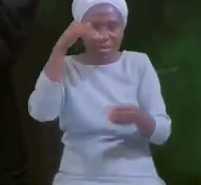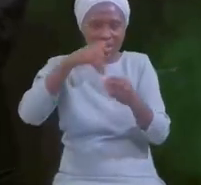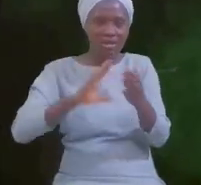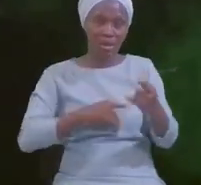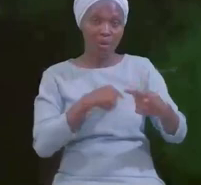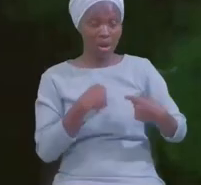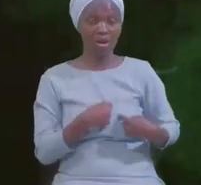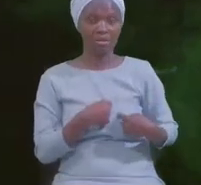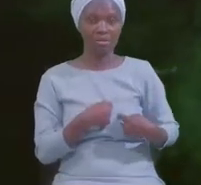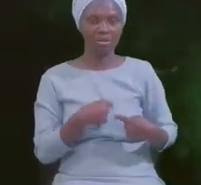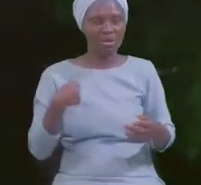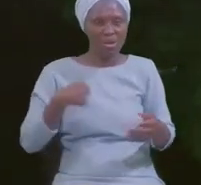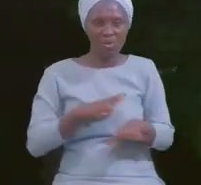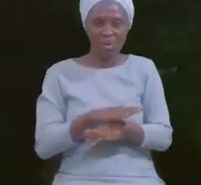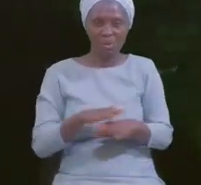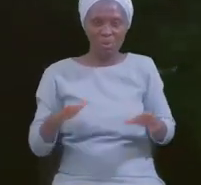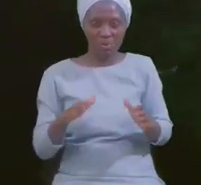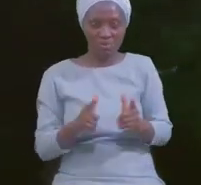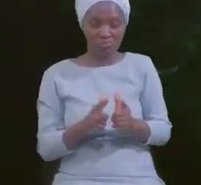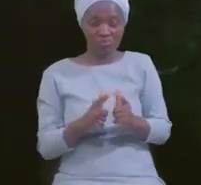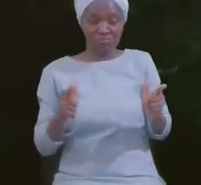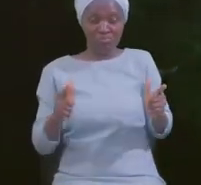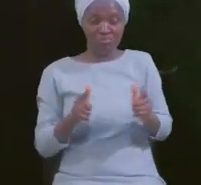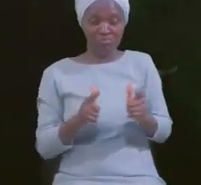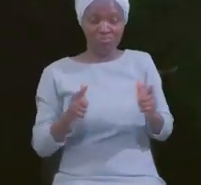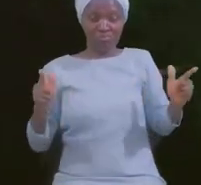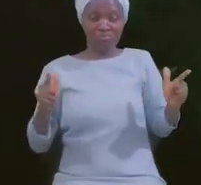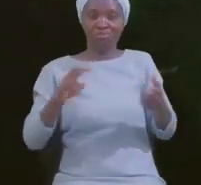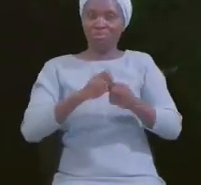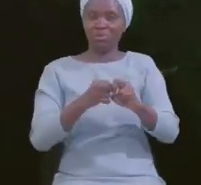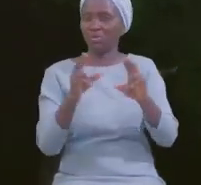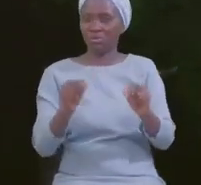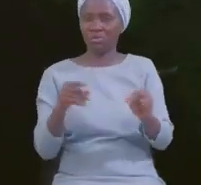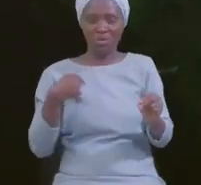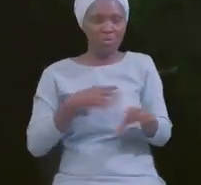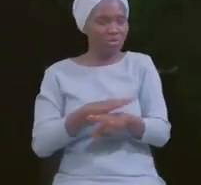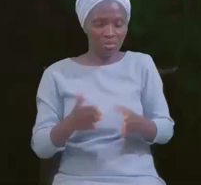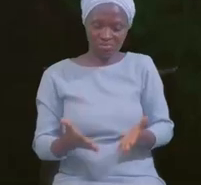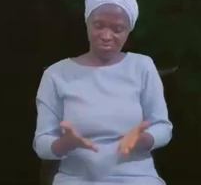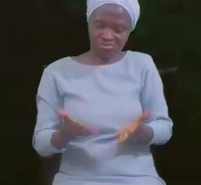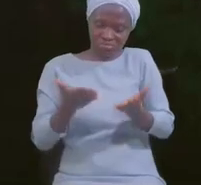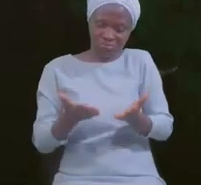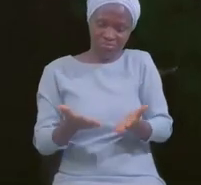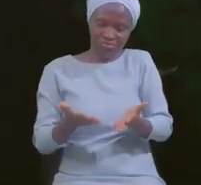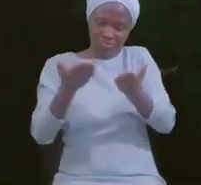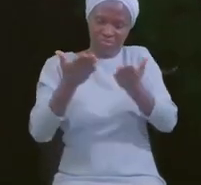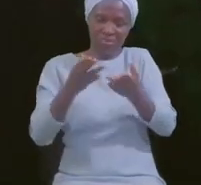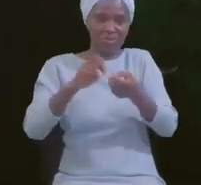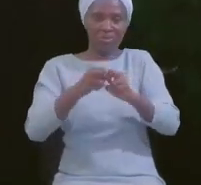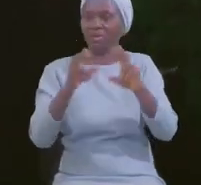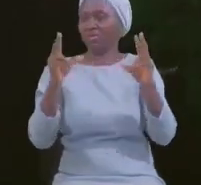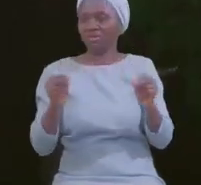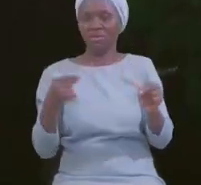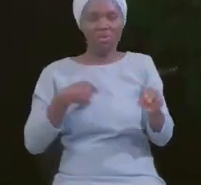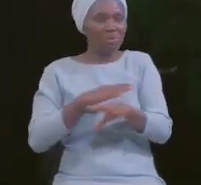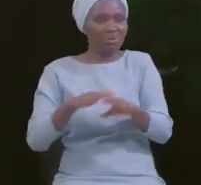pensées, nous n'exagérons pas le problème, nous n'élevons pas le problème, nous n'agrandissons pas le